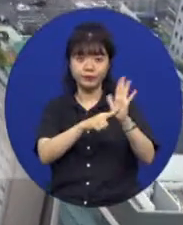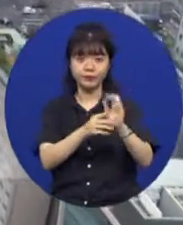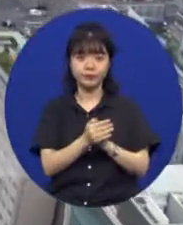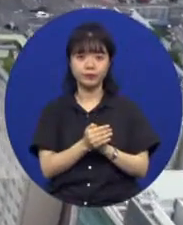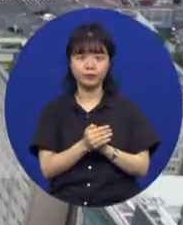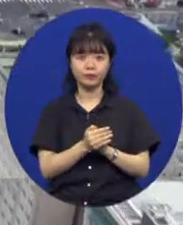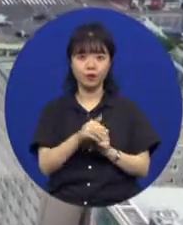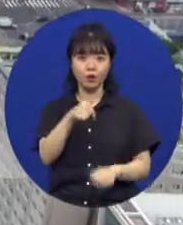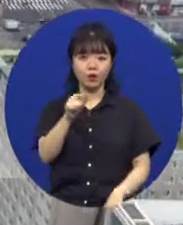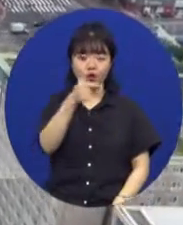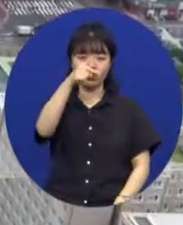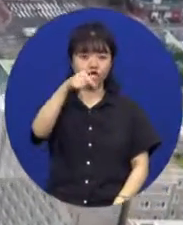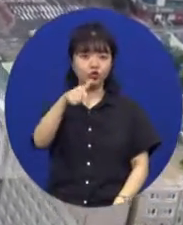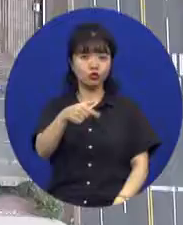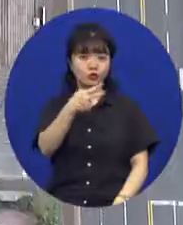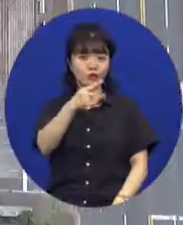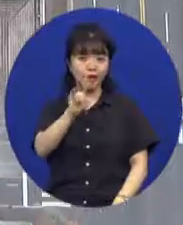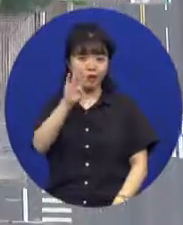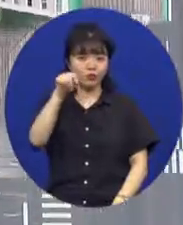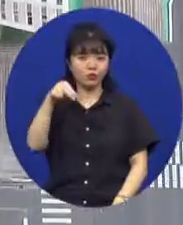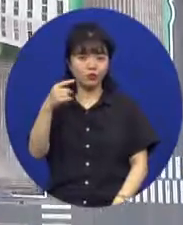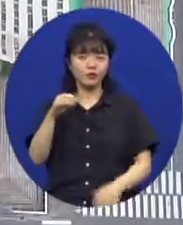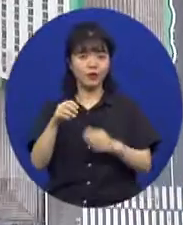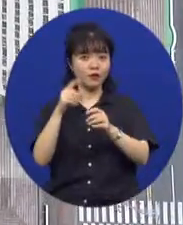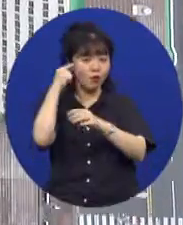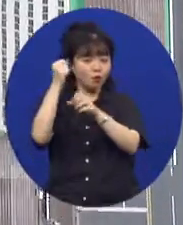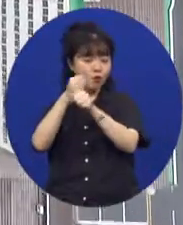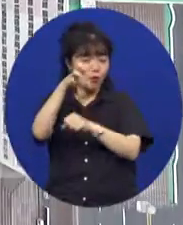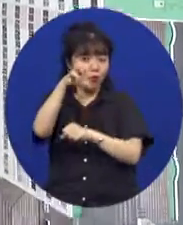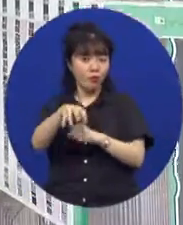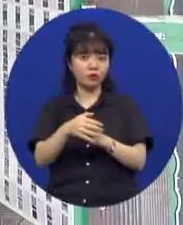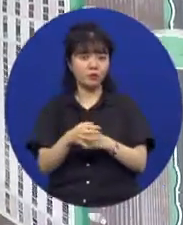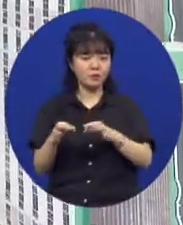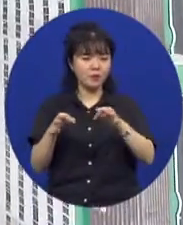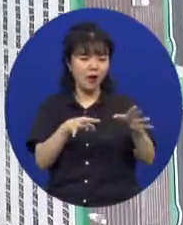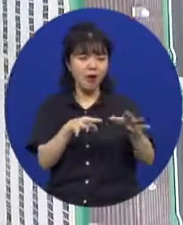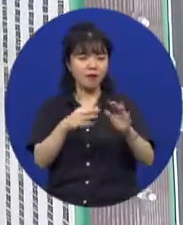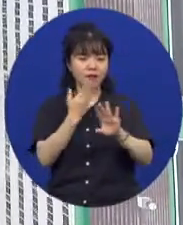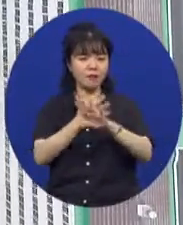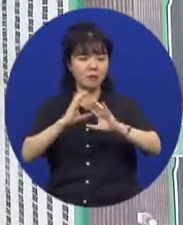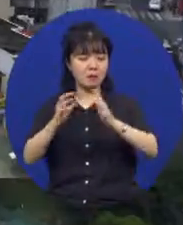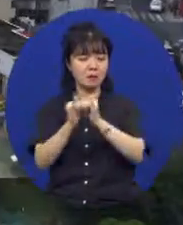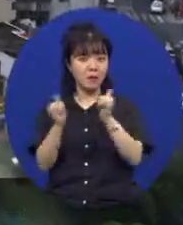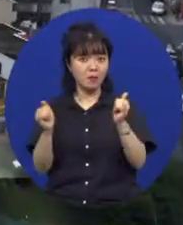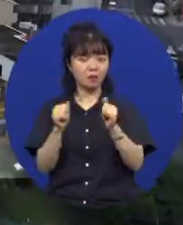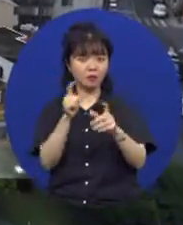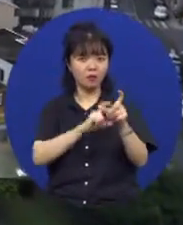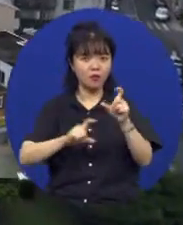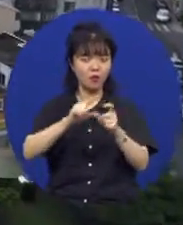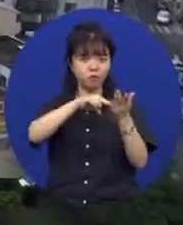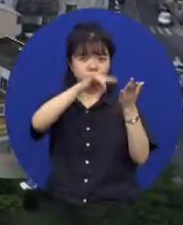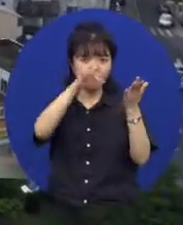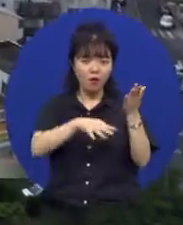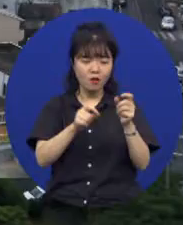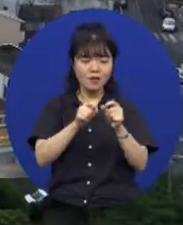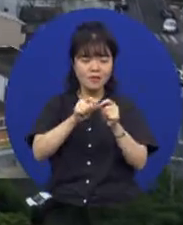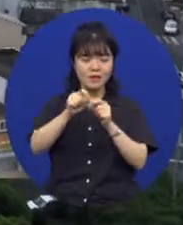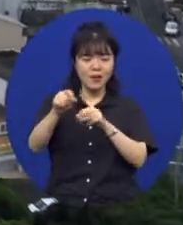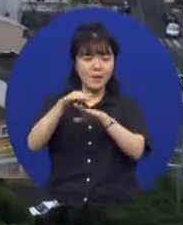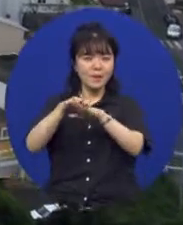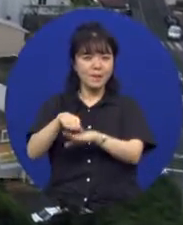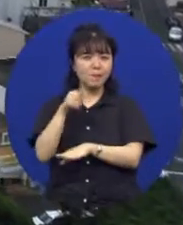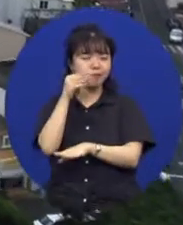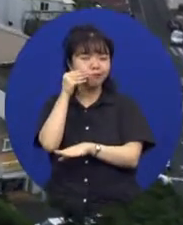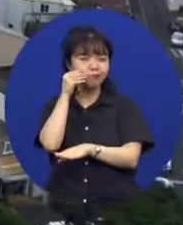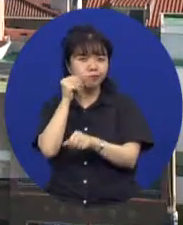건국대 부동산 연구원은 투자 과열지역을 지정해 외지인에 투자에 중과세하고 장기보유특별공제